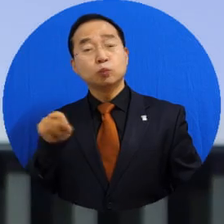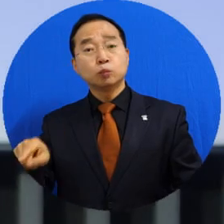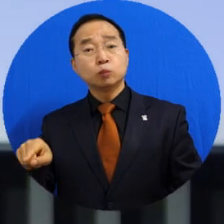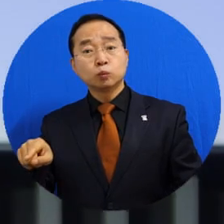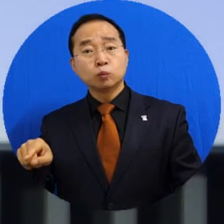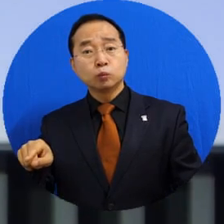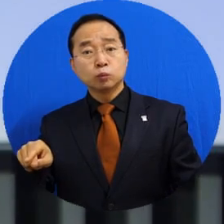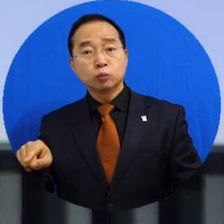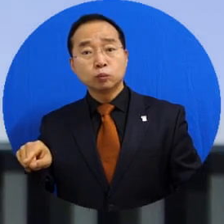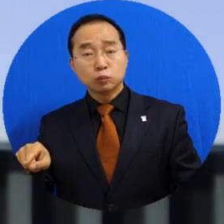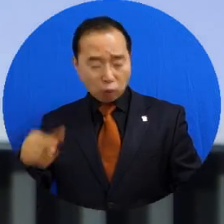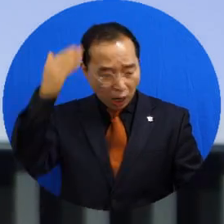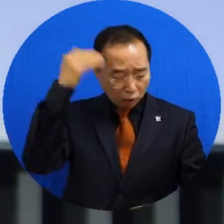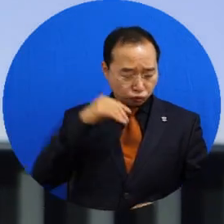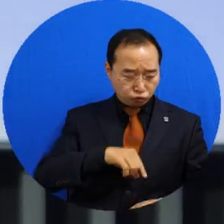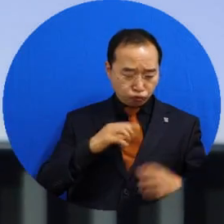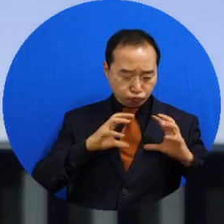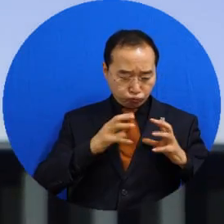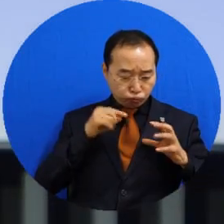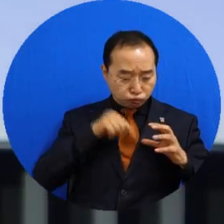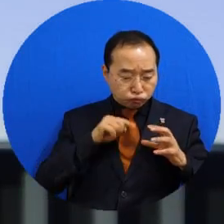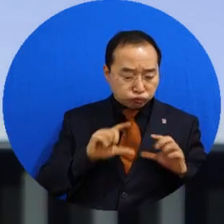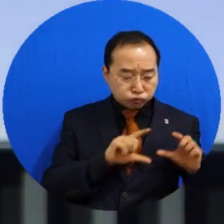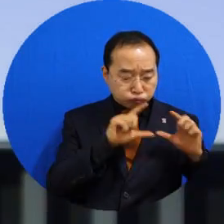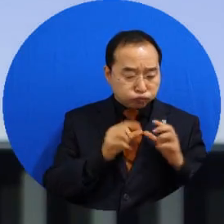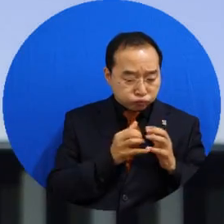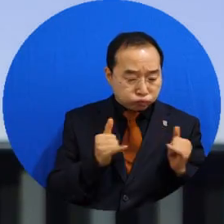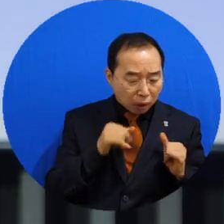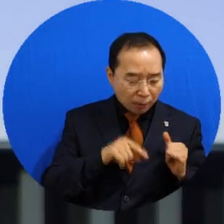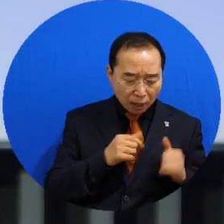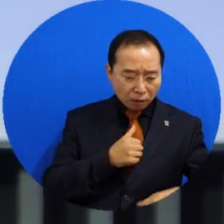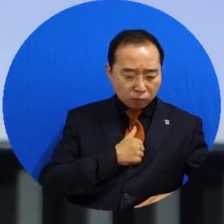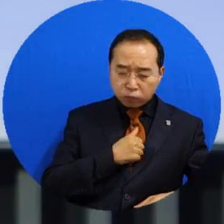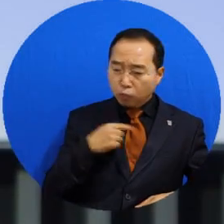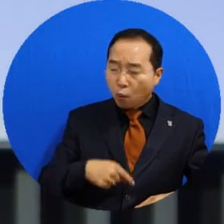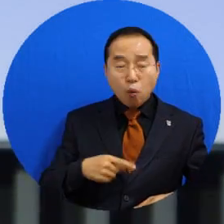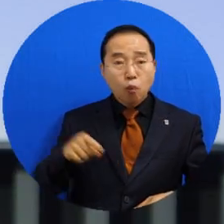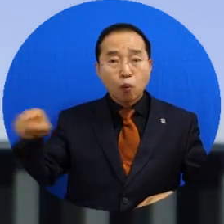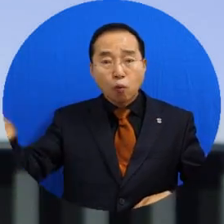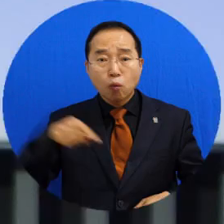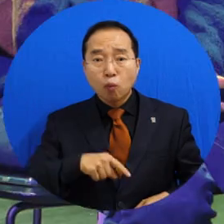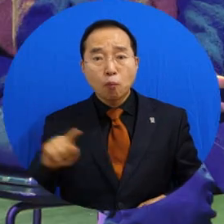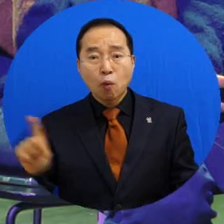정체성이란 본국에 사는 우리에게 어떤 의미를 줄 수 있다고 생각하시나요?